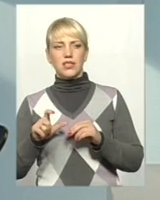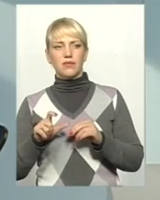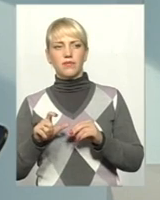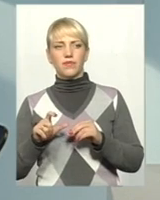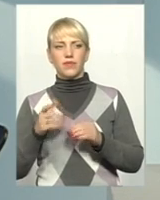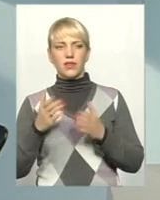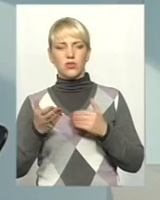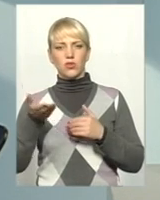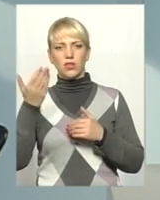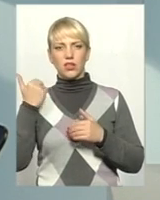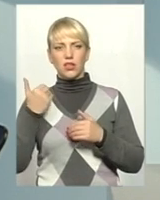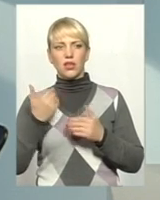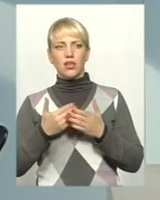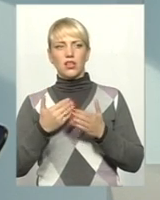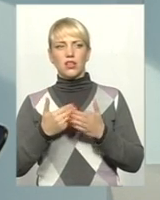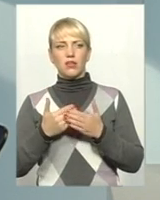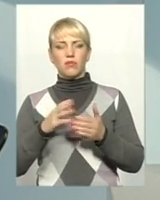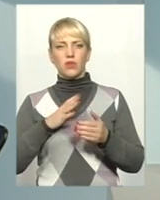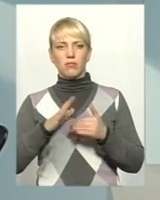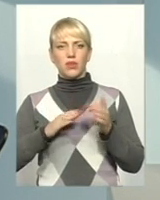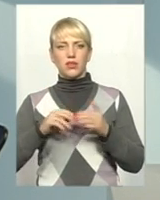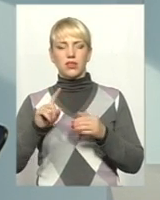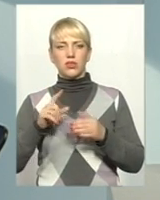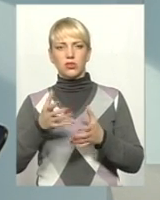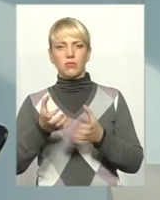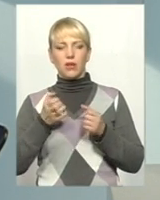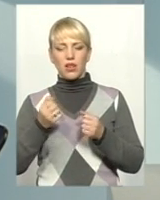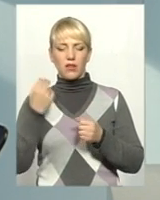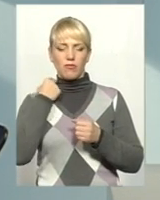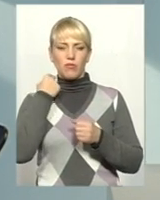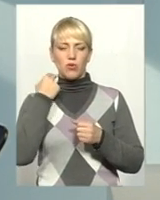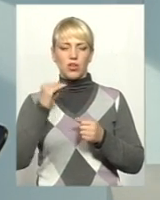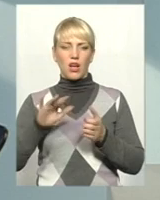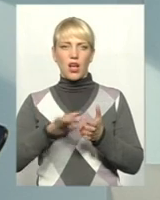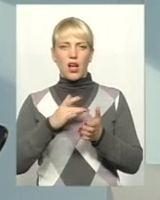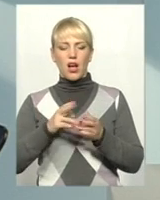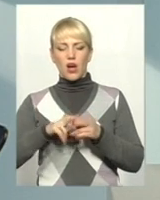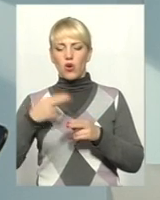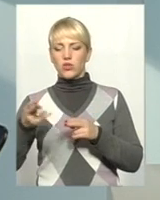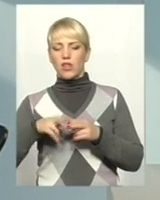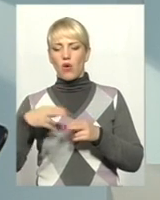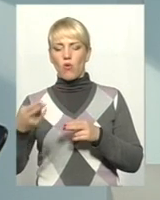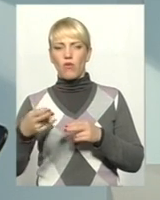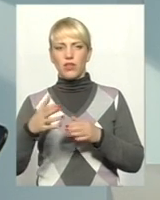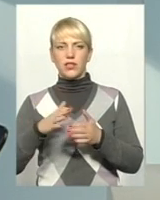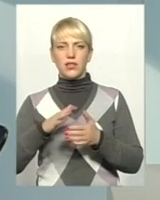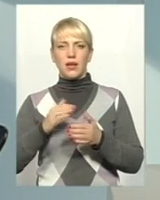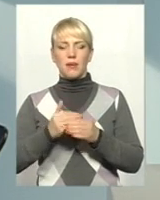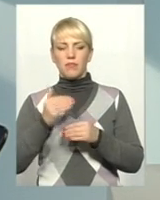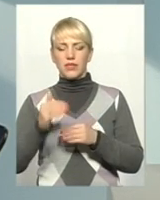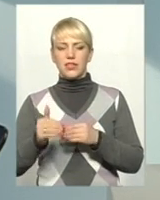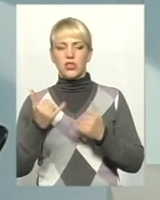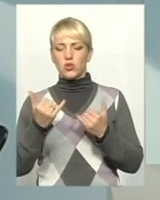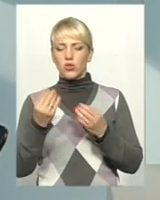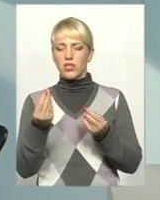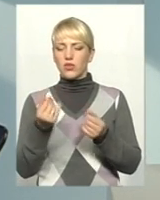Якщо раніше практика була така, що більше ми брали в борг, а розраховувалися пізніше, тому що не вистачало коштів, сьогодні за кошти